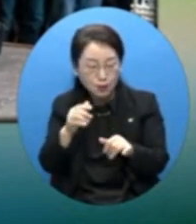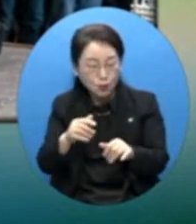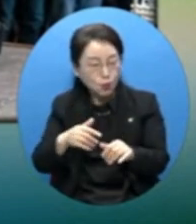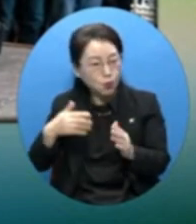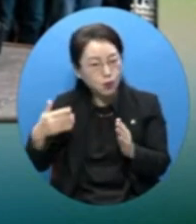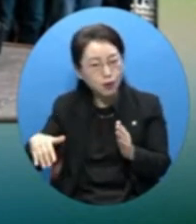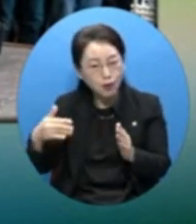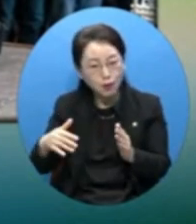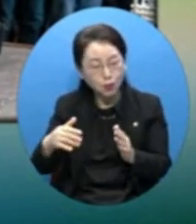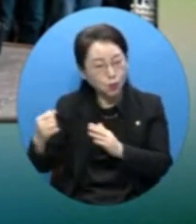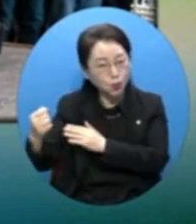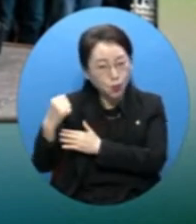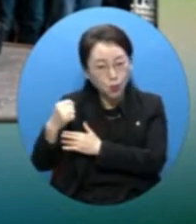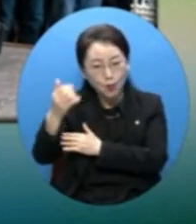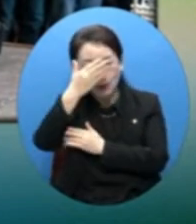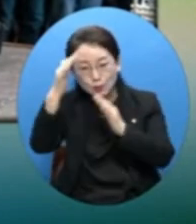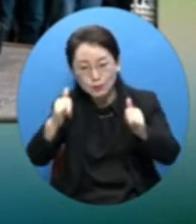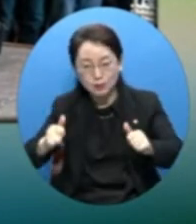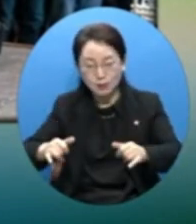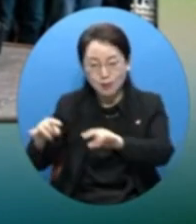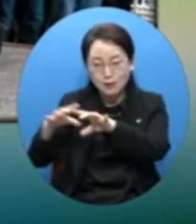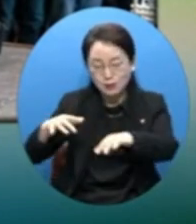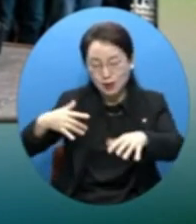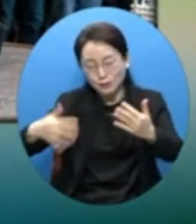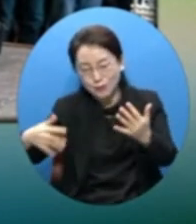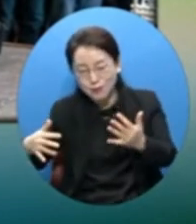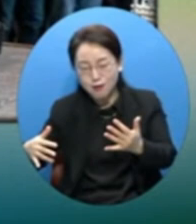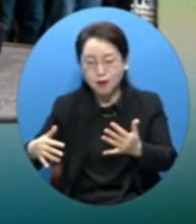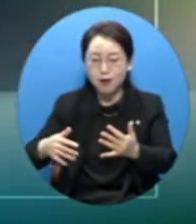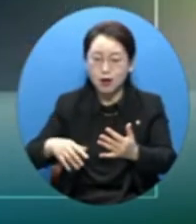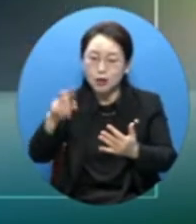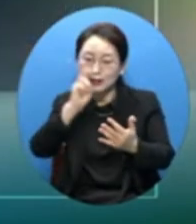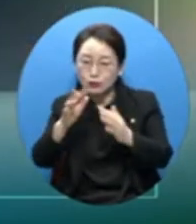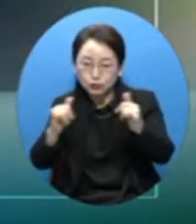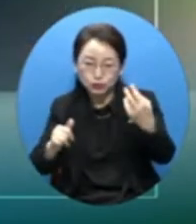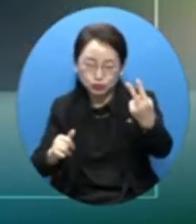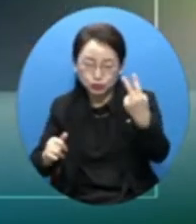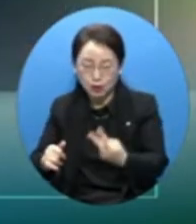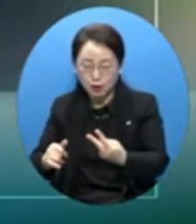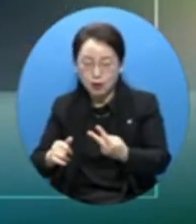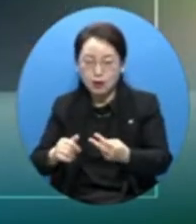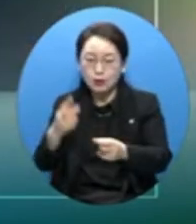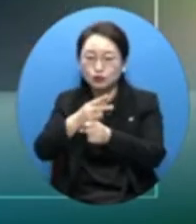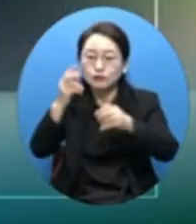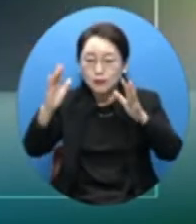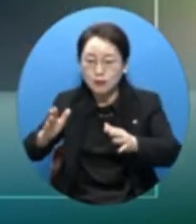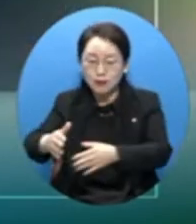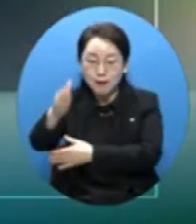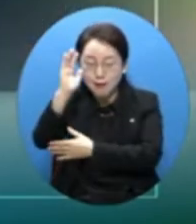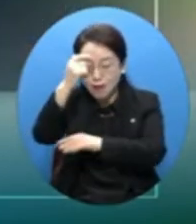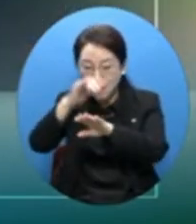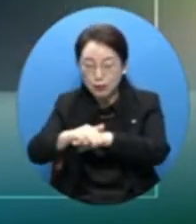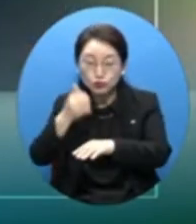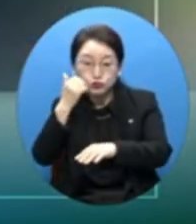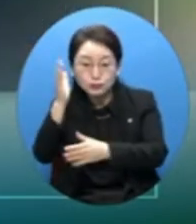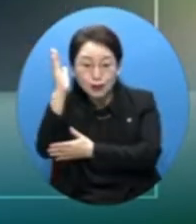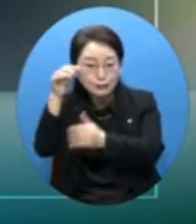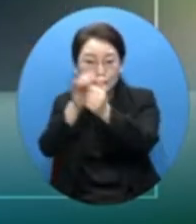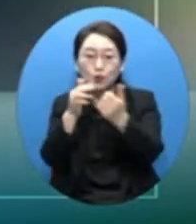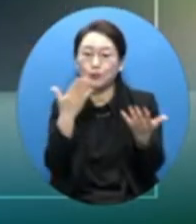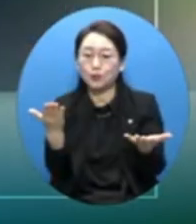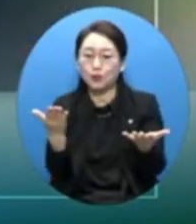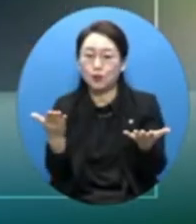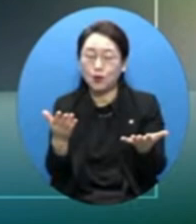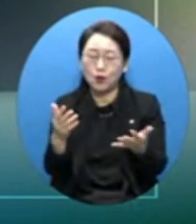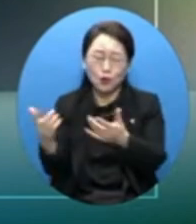젊은 청년들이 전자기타, 피아노 두 명의 가수와 함께 두 시간 동안 예배와 기도를 인도했다. 강사도 설교하는 사람도 없었다. 저들의 모두가